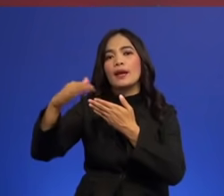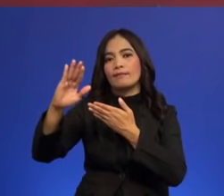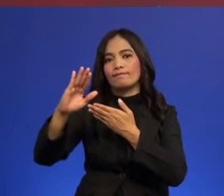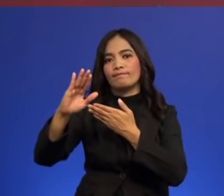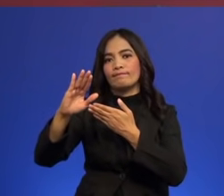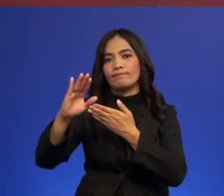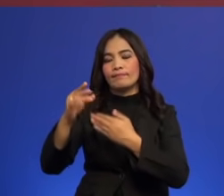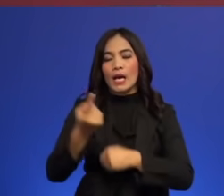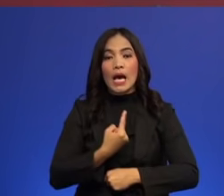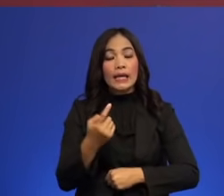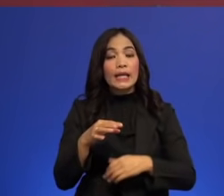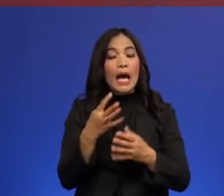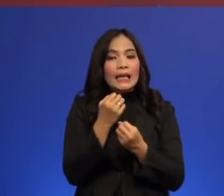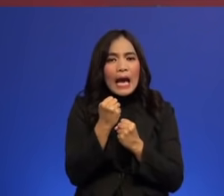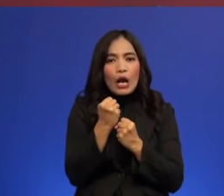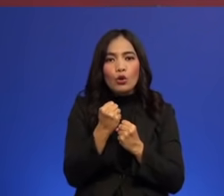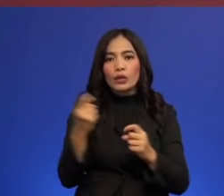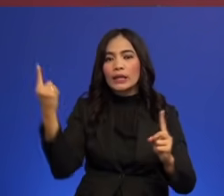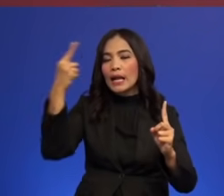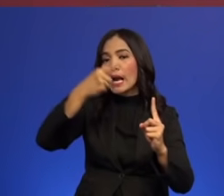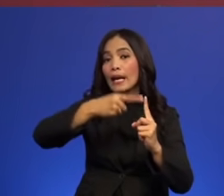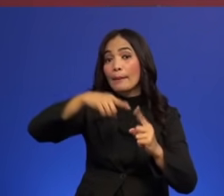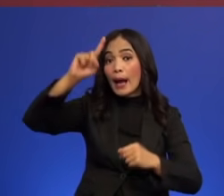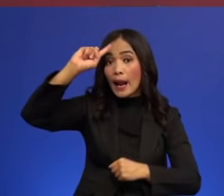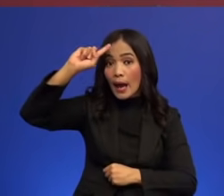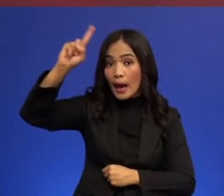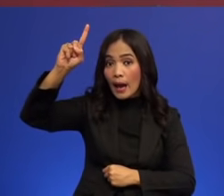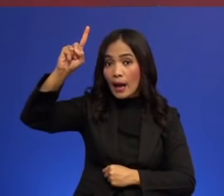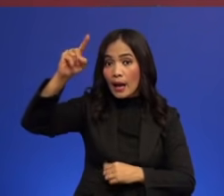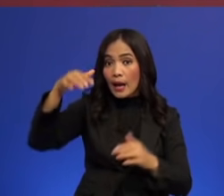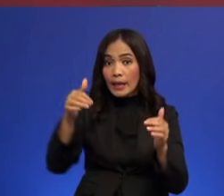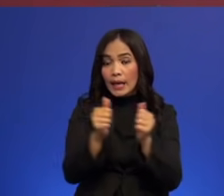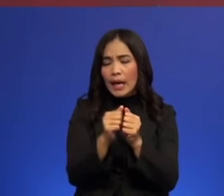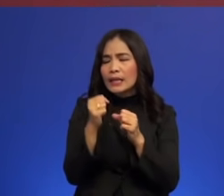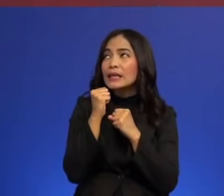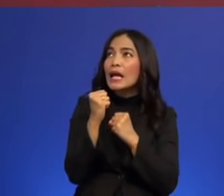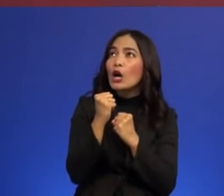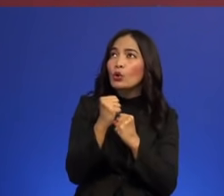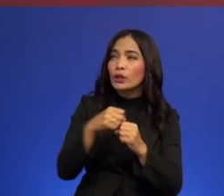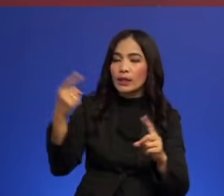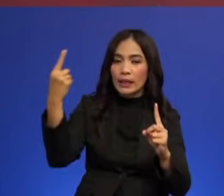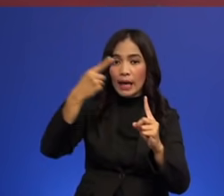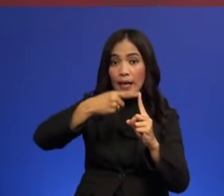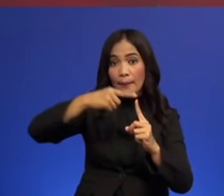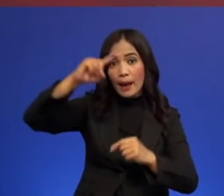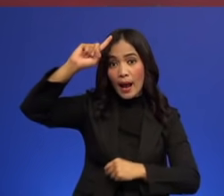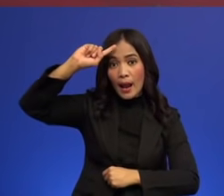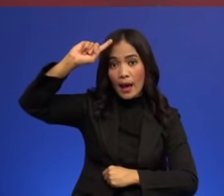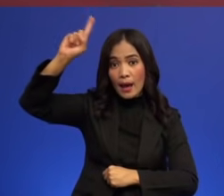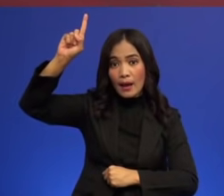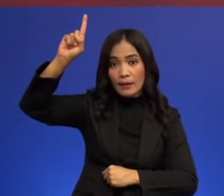Kita takut akan Allah, dengan takut